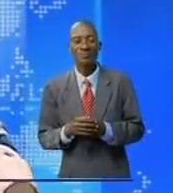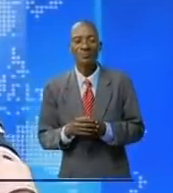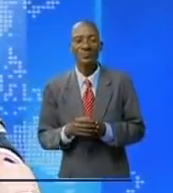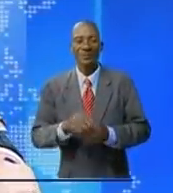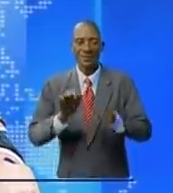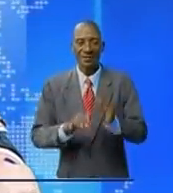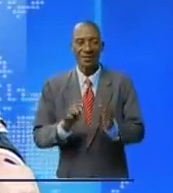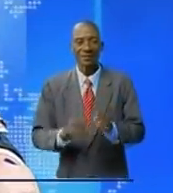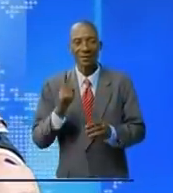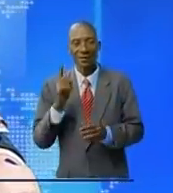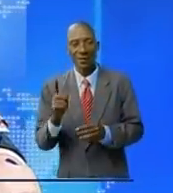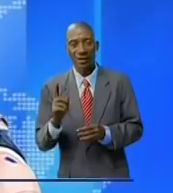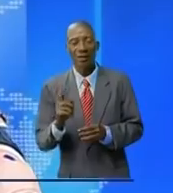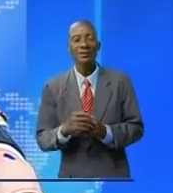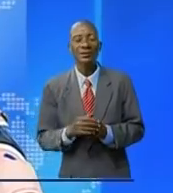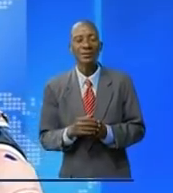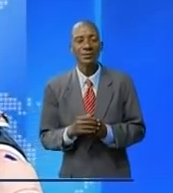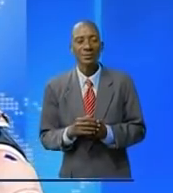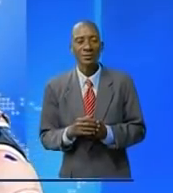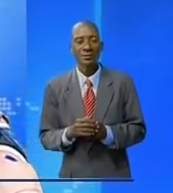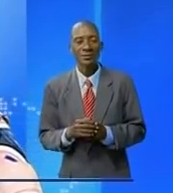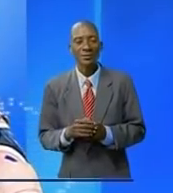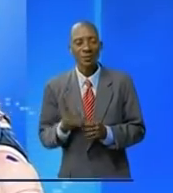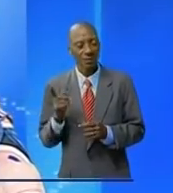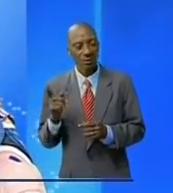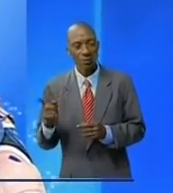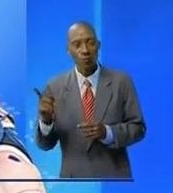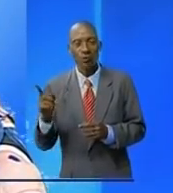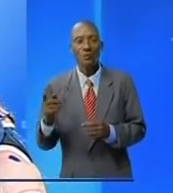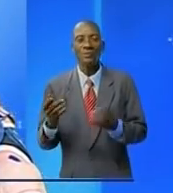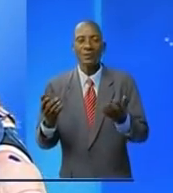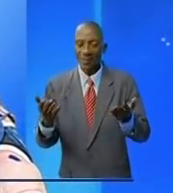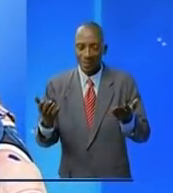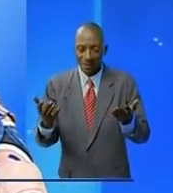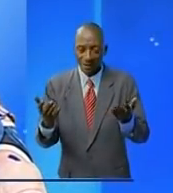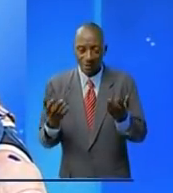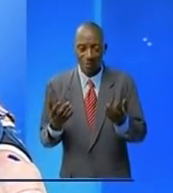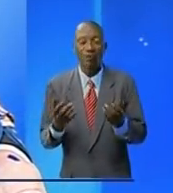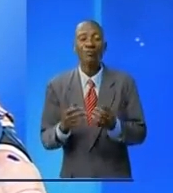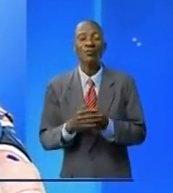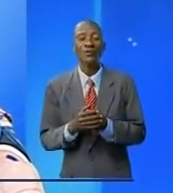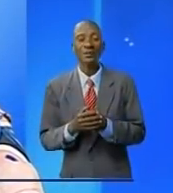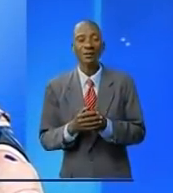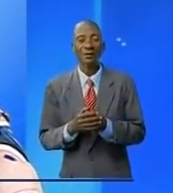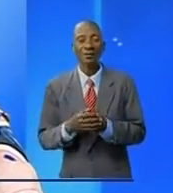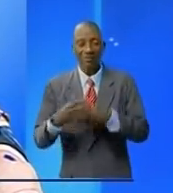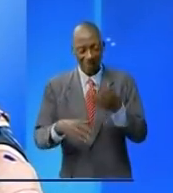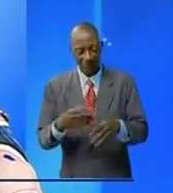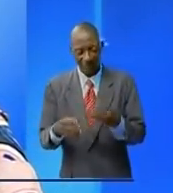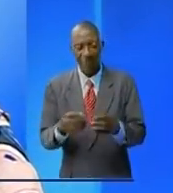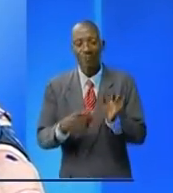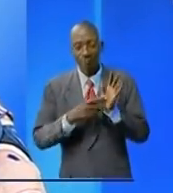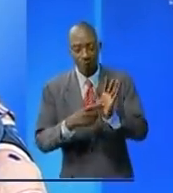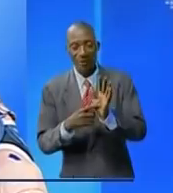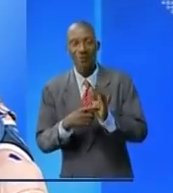président du tribunal de travail Kinshasa-Gombe, Guy Blaise Kasakana. C'est de lui qu'il s'agit, se dit